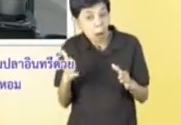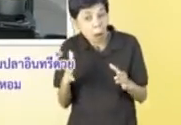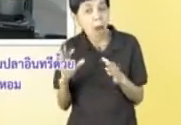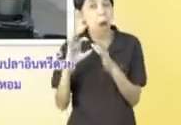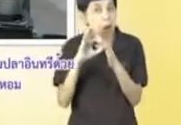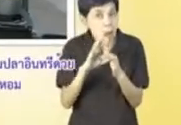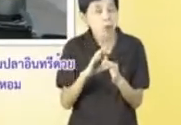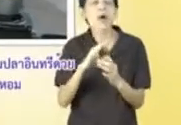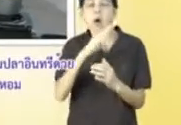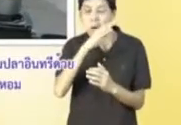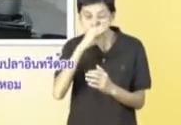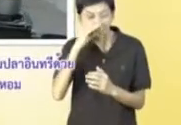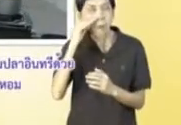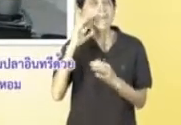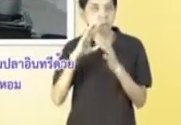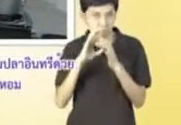กล่อมนะคะ ความหอมด้วยนะฮะ